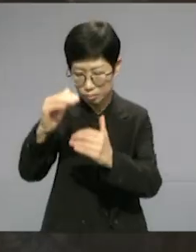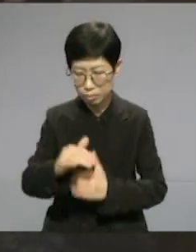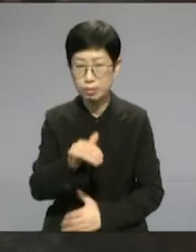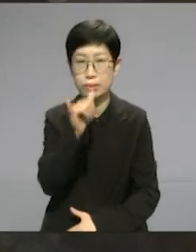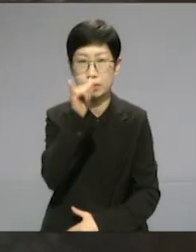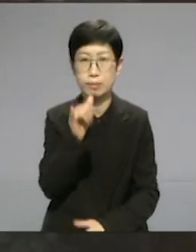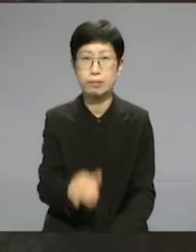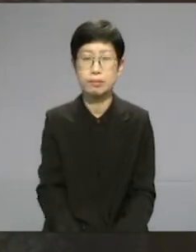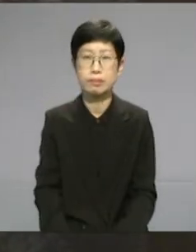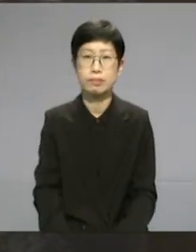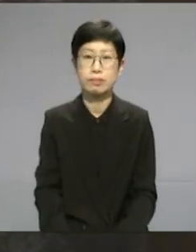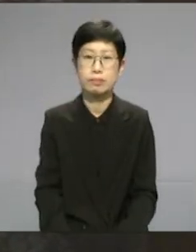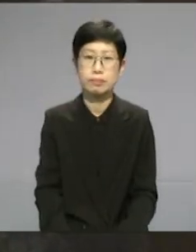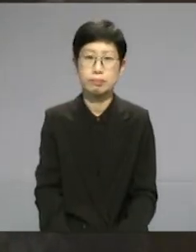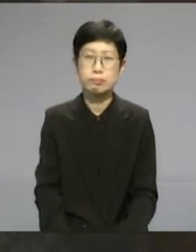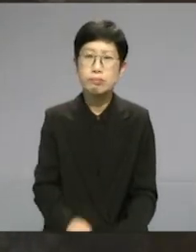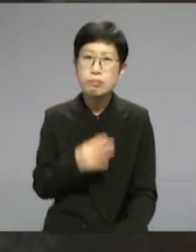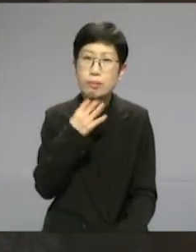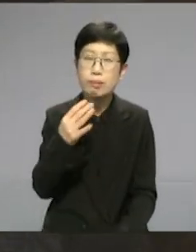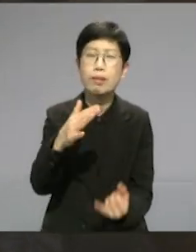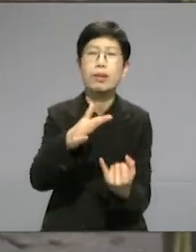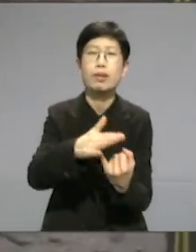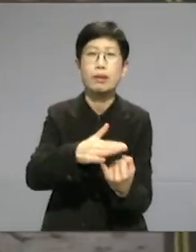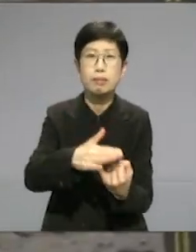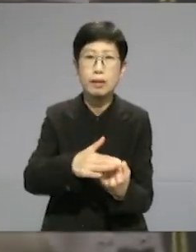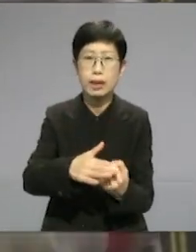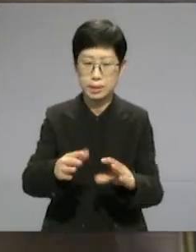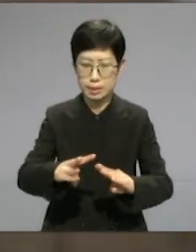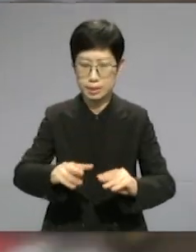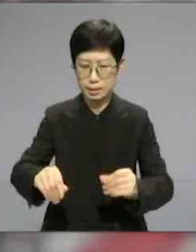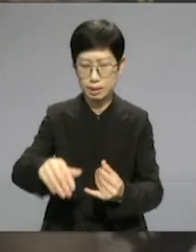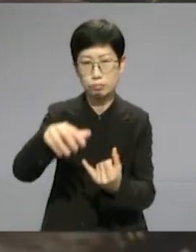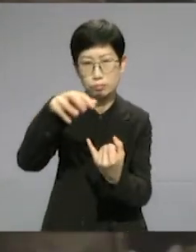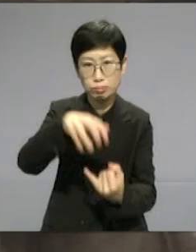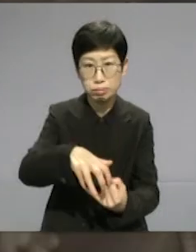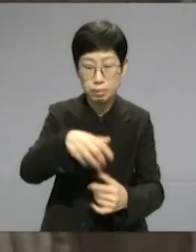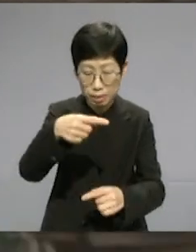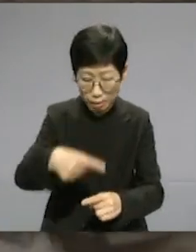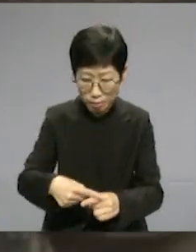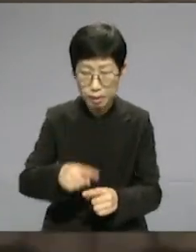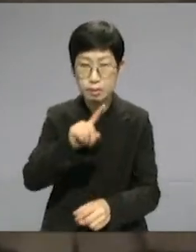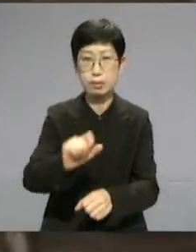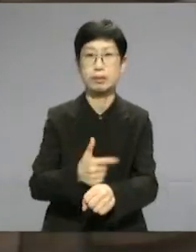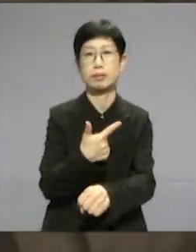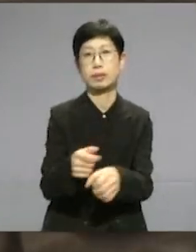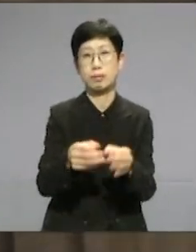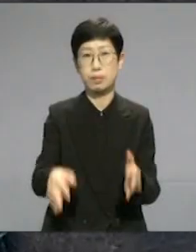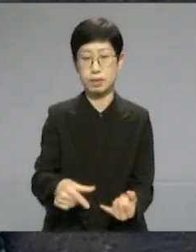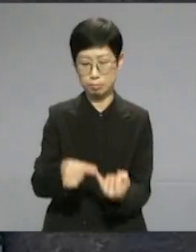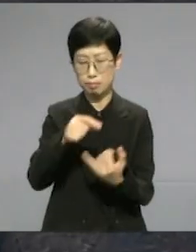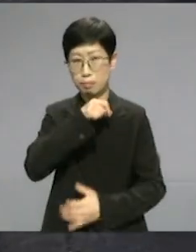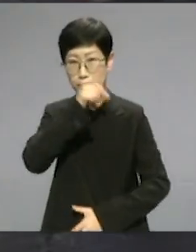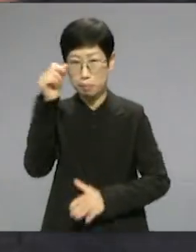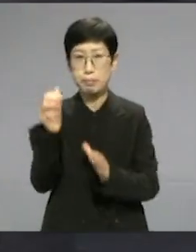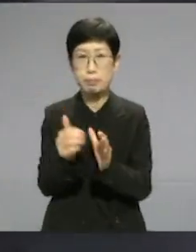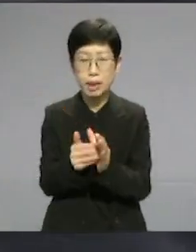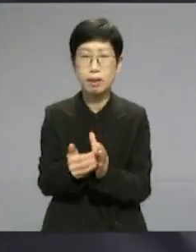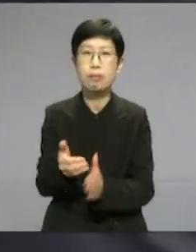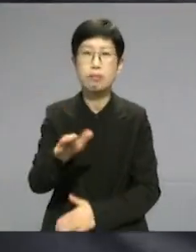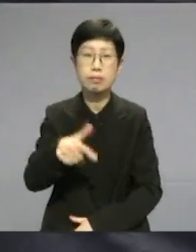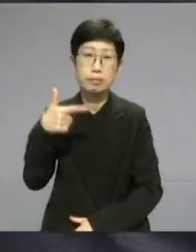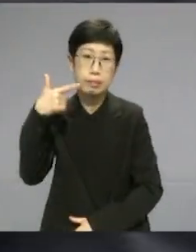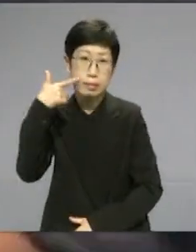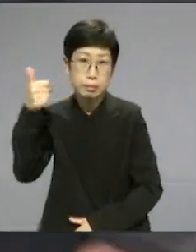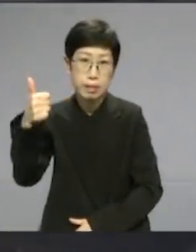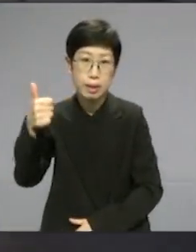있었습니다. 4살짜리 소녀가 진흙더미에 묻혀있다 16시간 만에 극적으로 구출됐는데